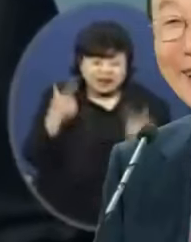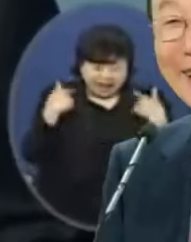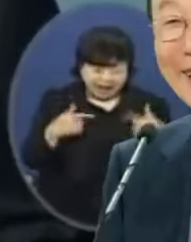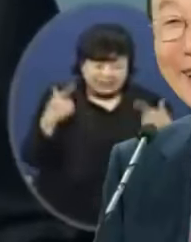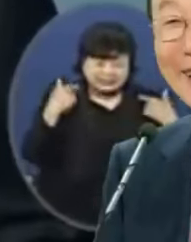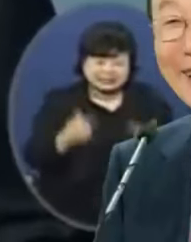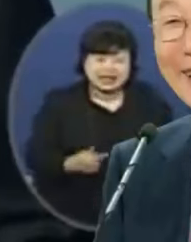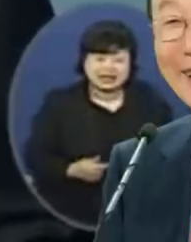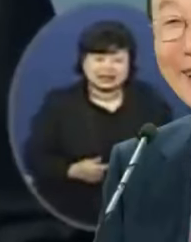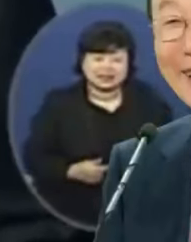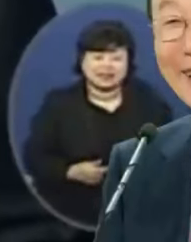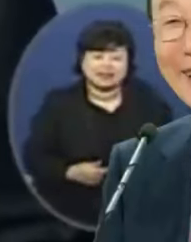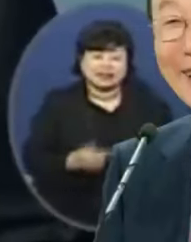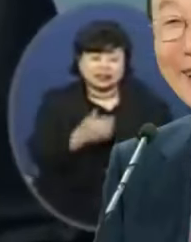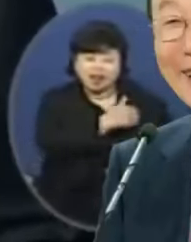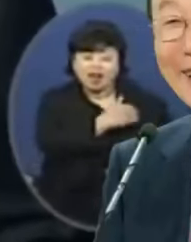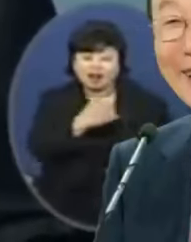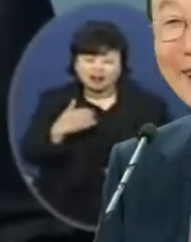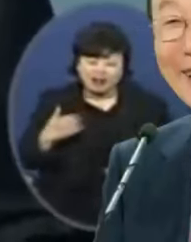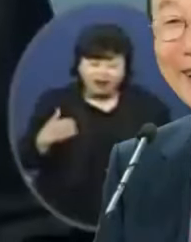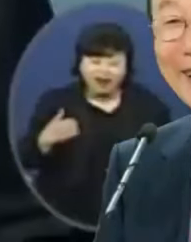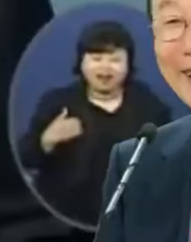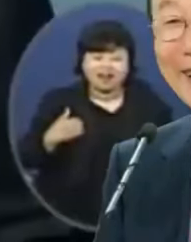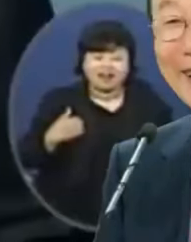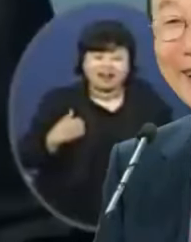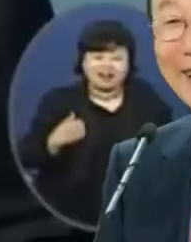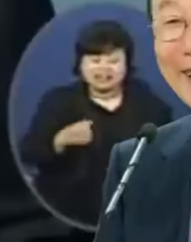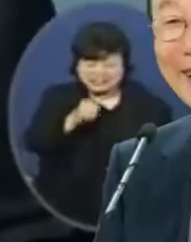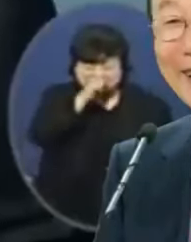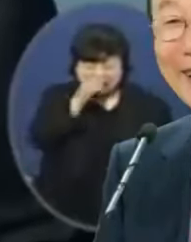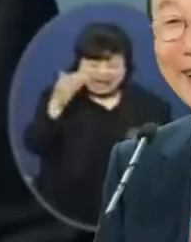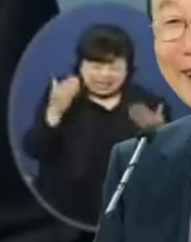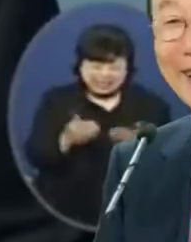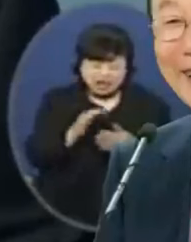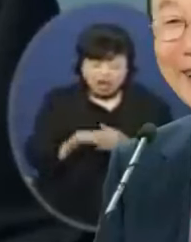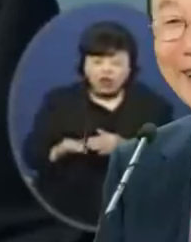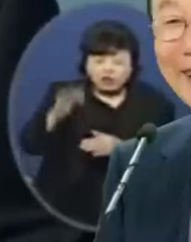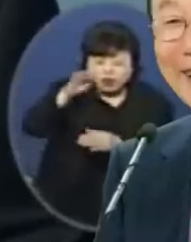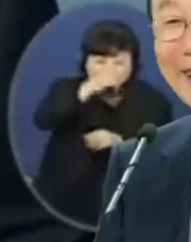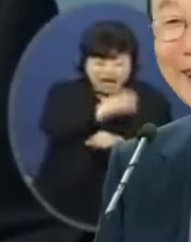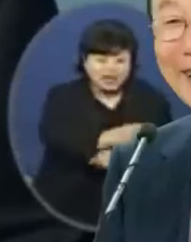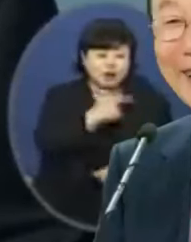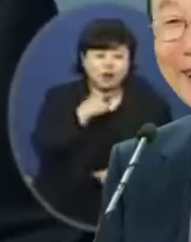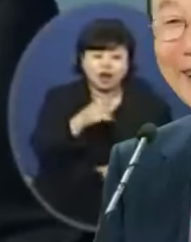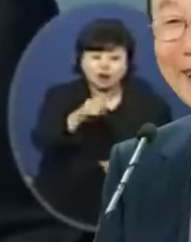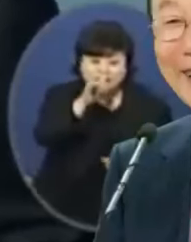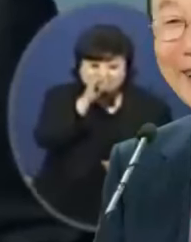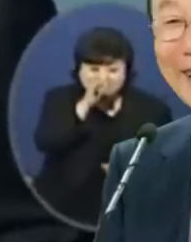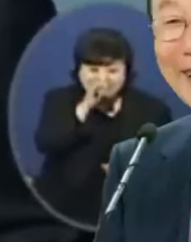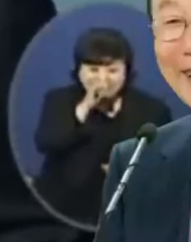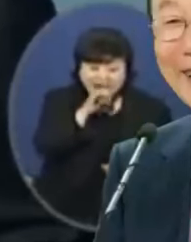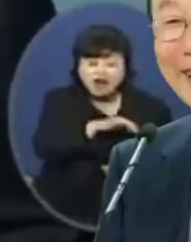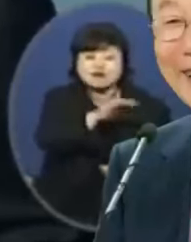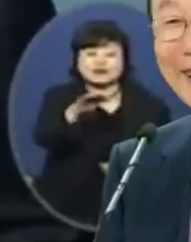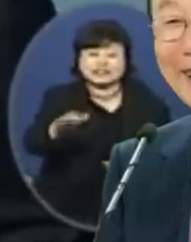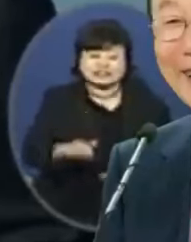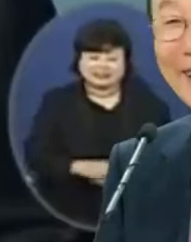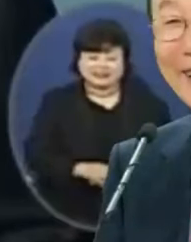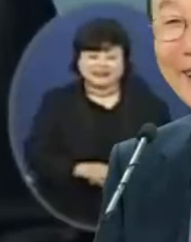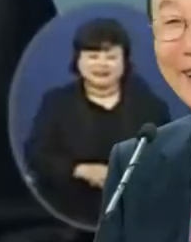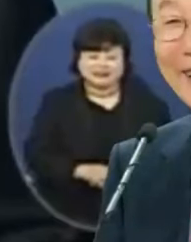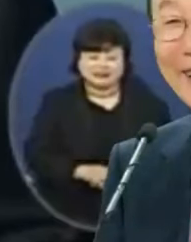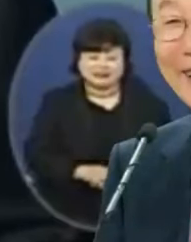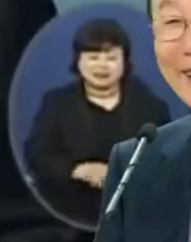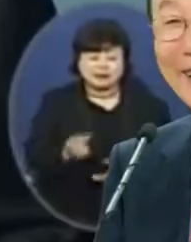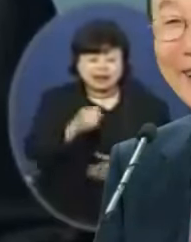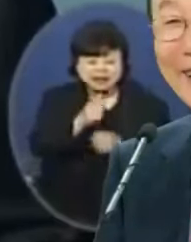항상 모든 것이 능력하여 모든 착한 일을 넘치게 하기를 원하시는 것입니다. 우리는 우리가